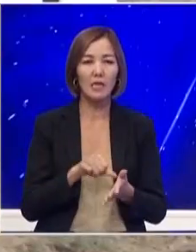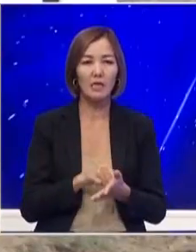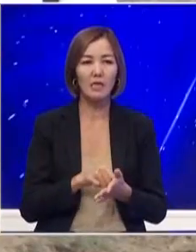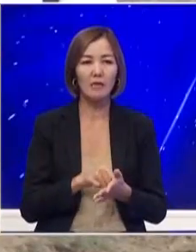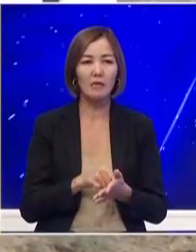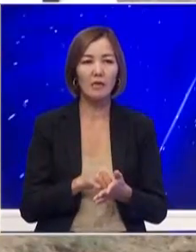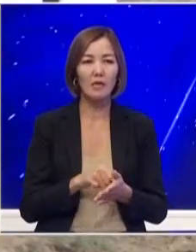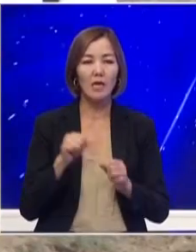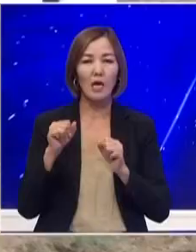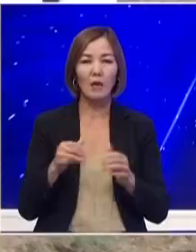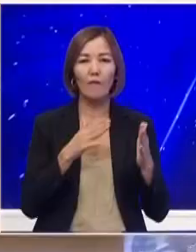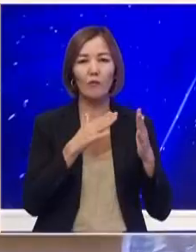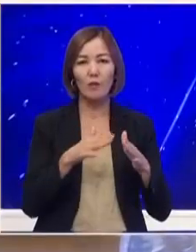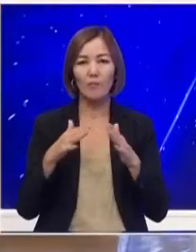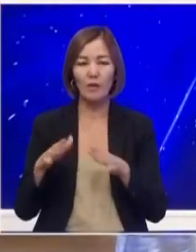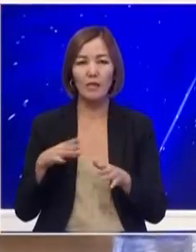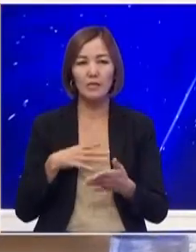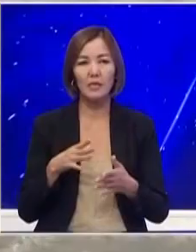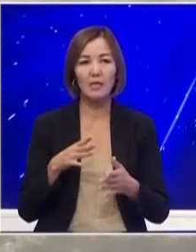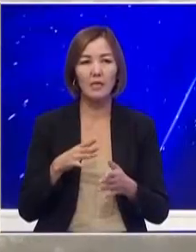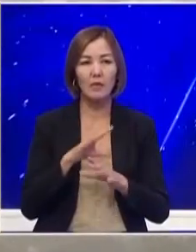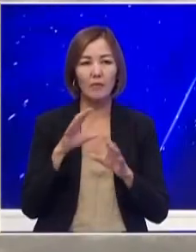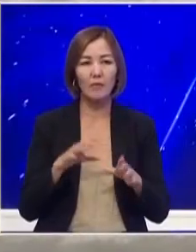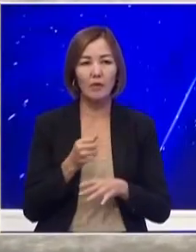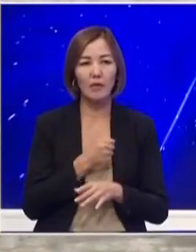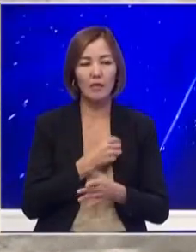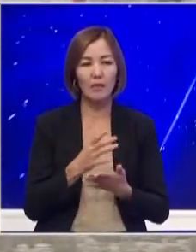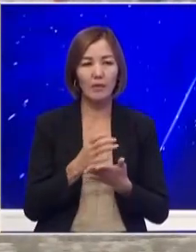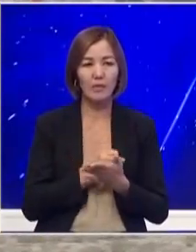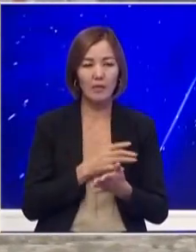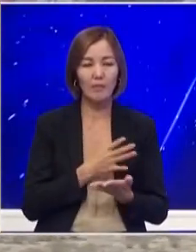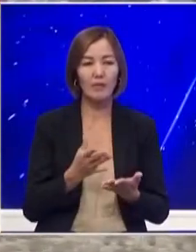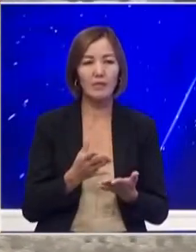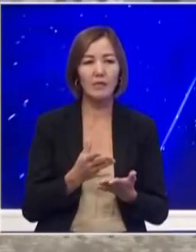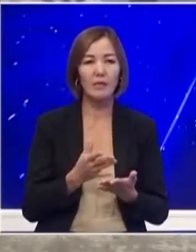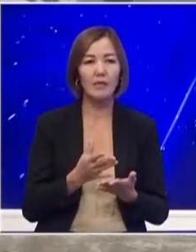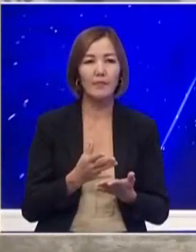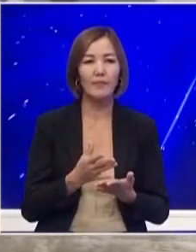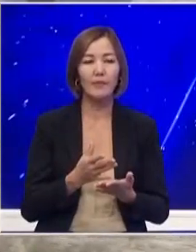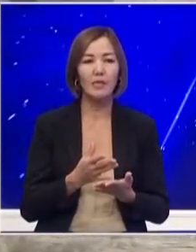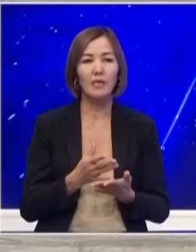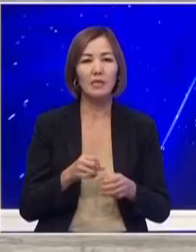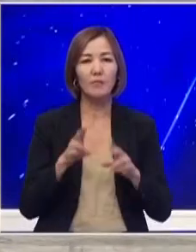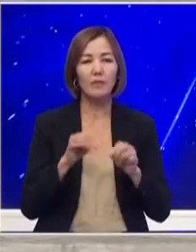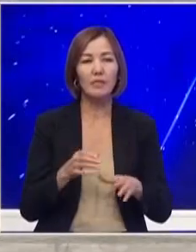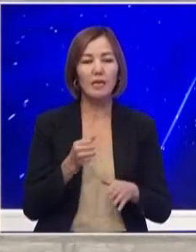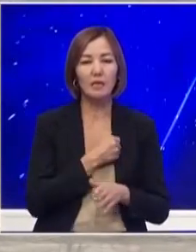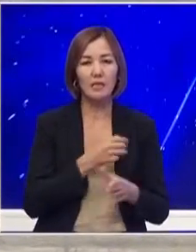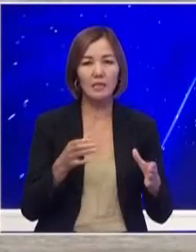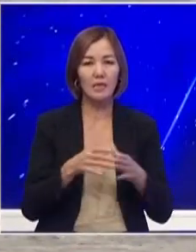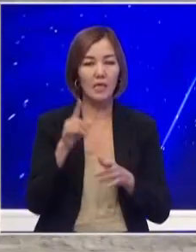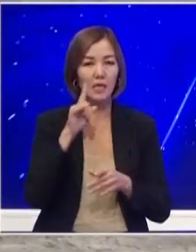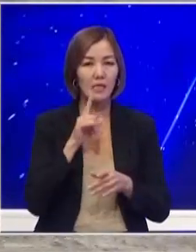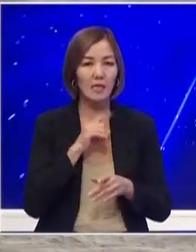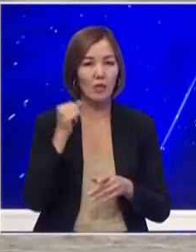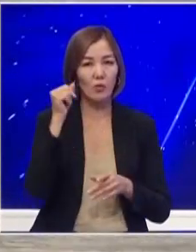создали опорные базы, схроны оружия и боеприпасов. Перед сводным тактическим отрядом подразделений специального назначения Казахстана